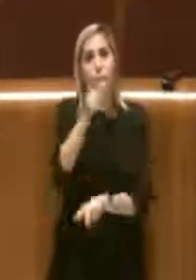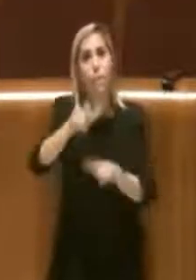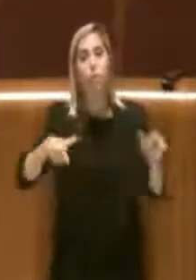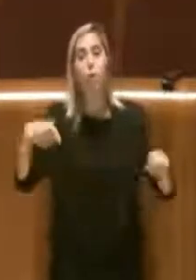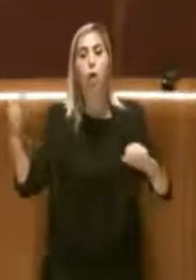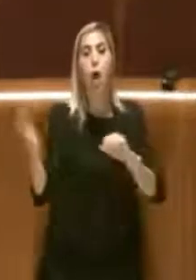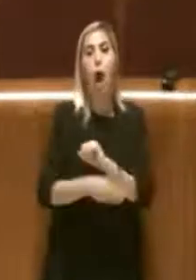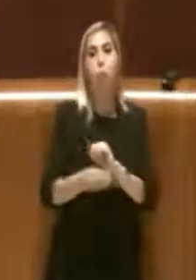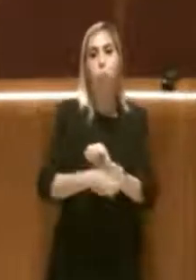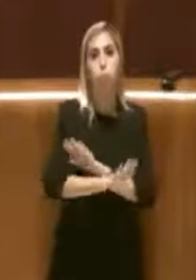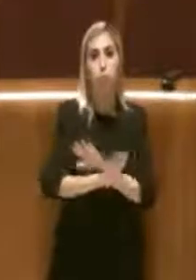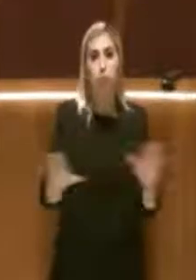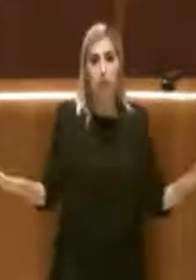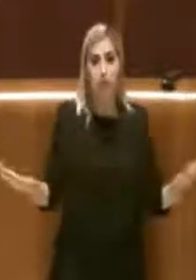Grazie.